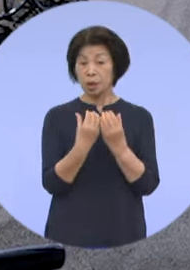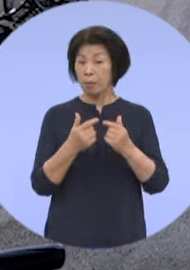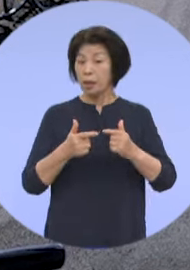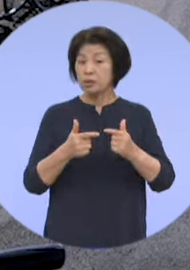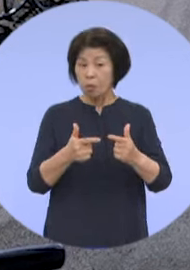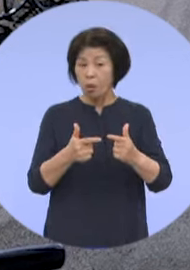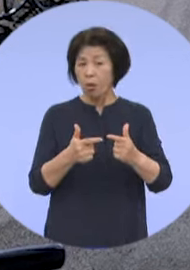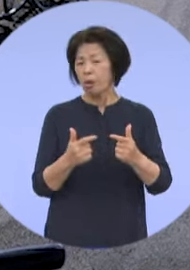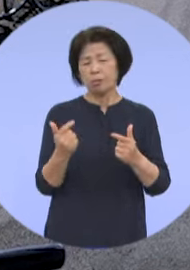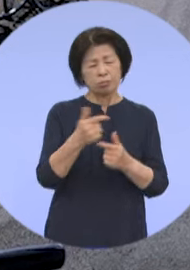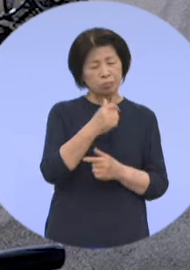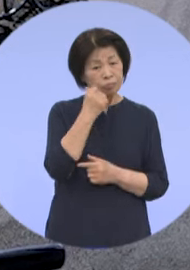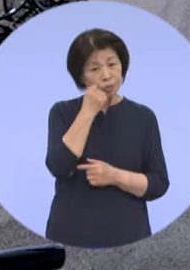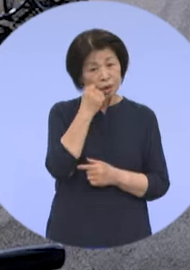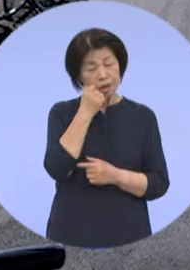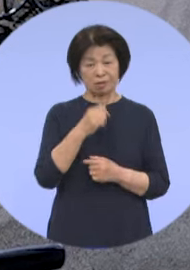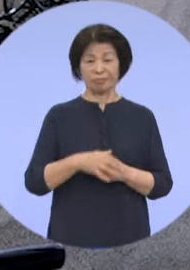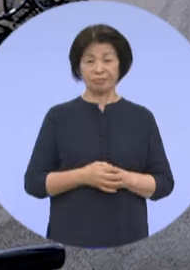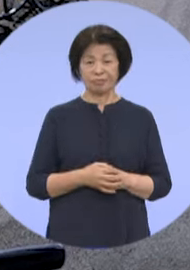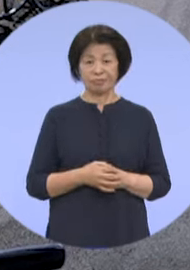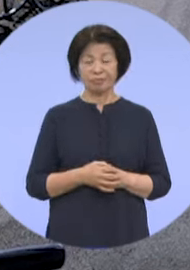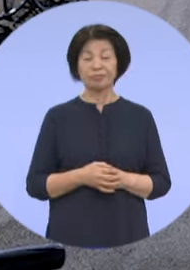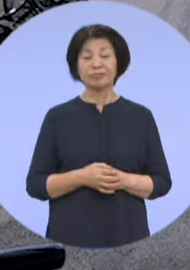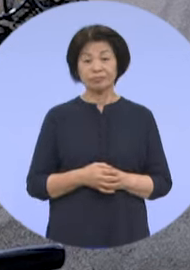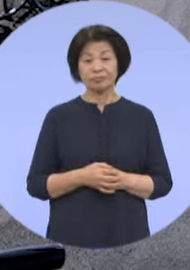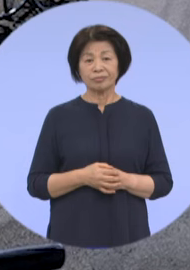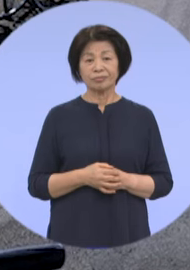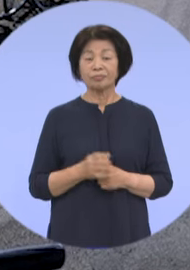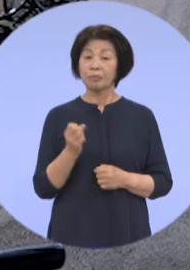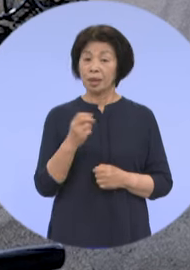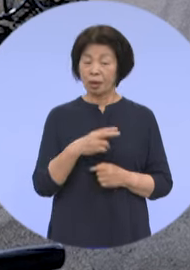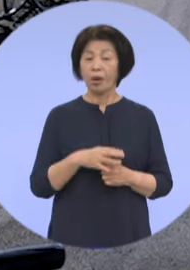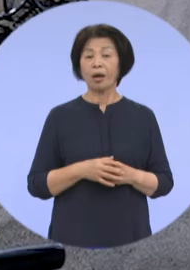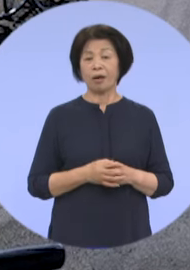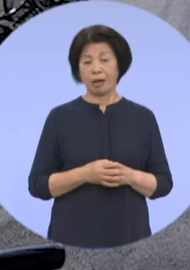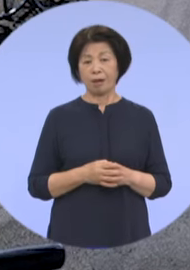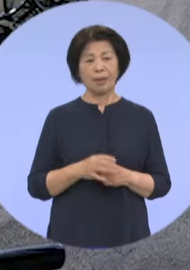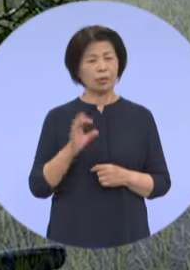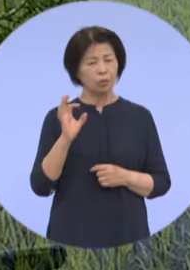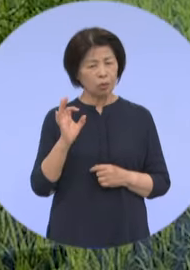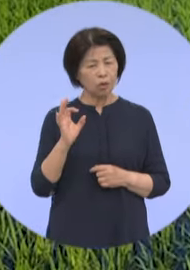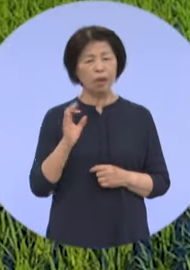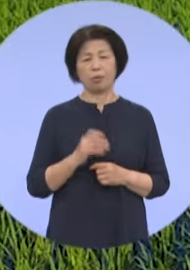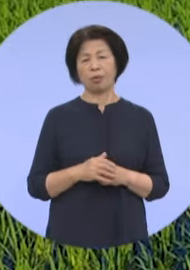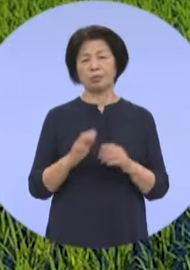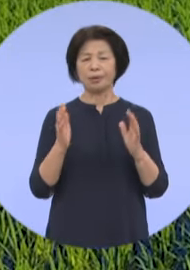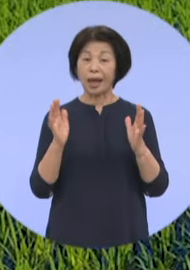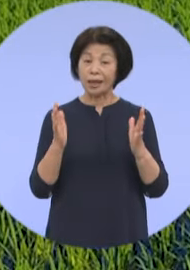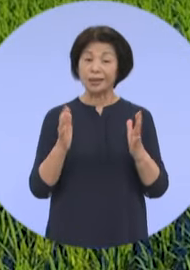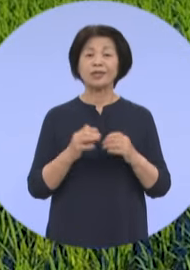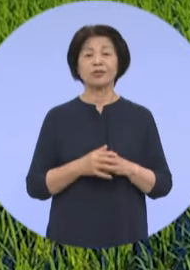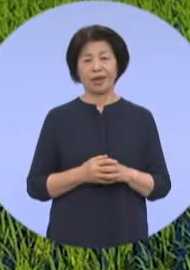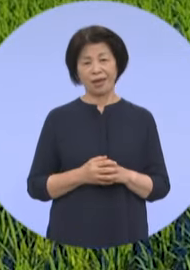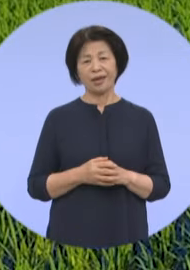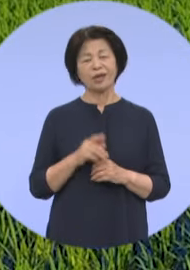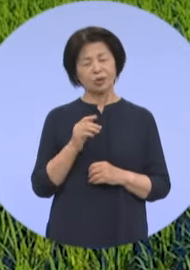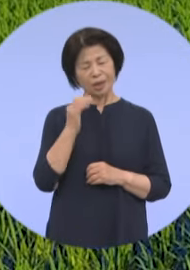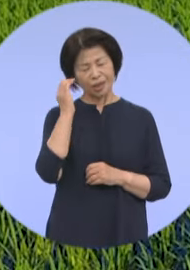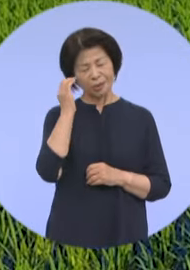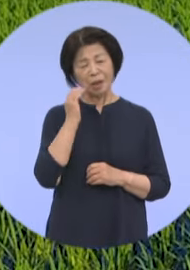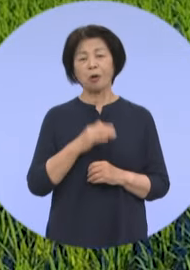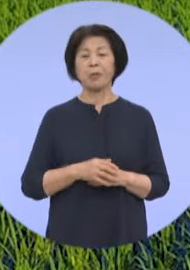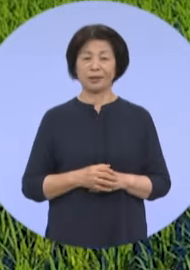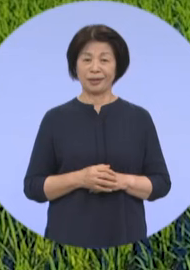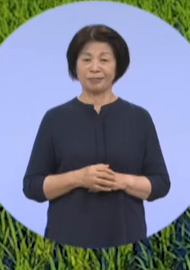たんですけども、それができなかったということ、あるいはトイレがですねないというようなことなので、そん